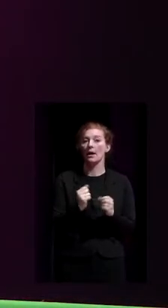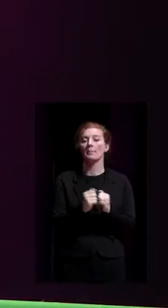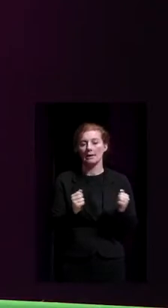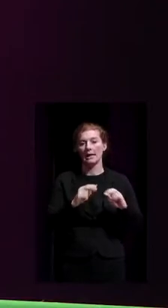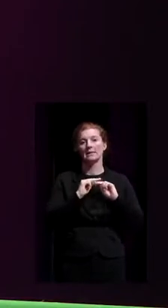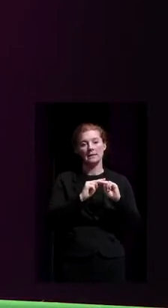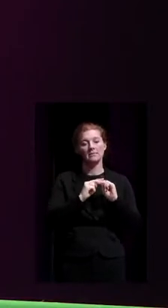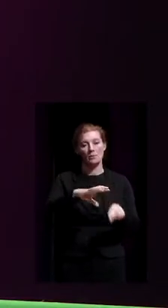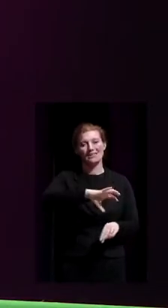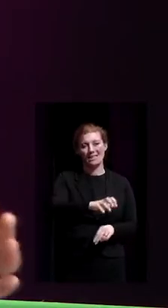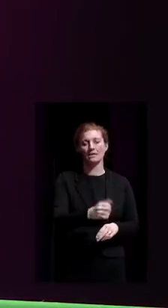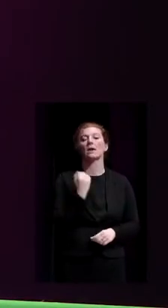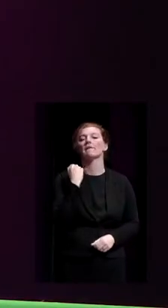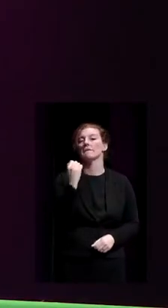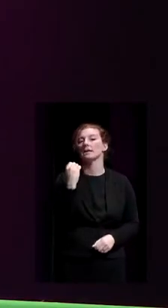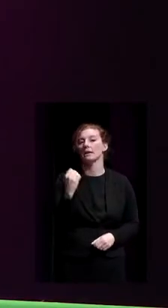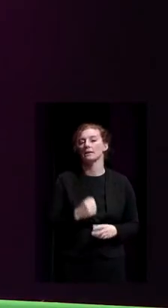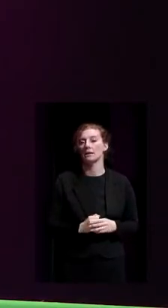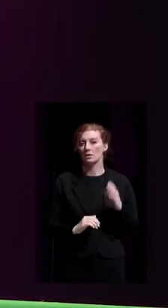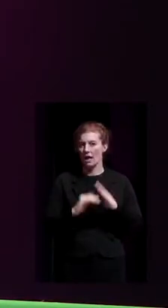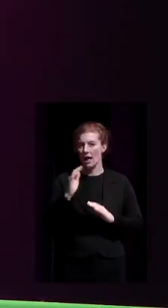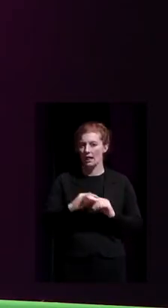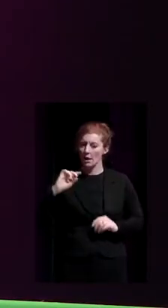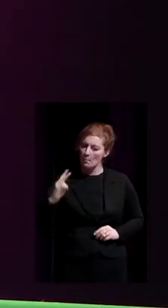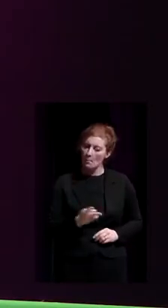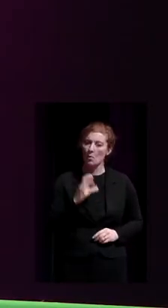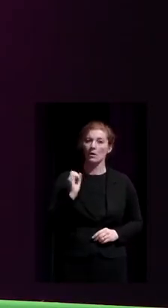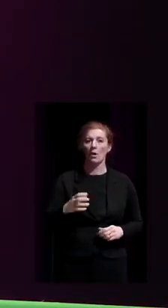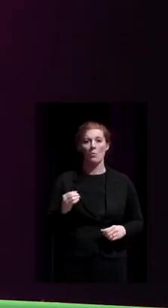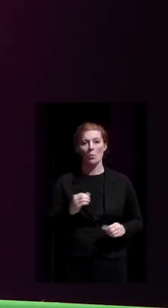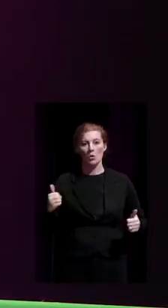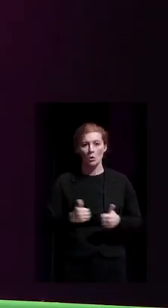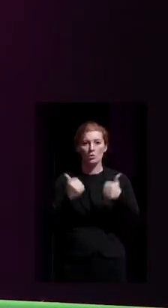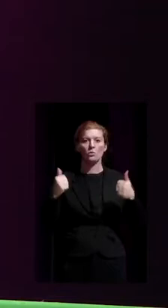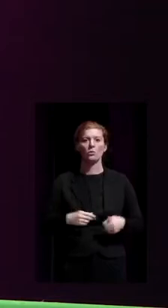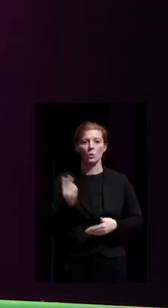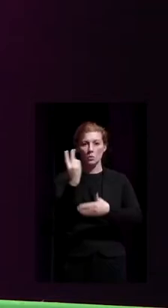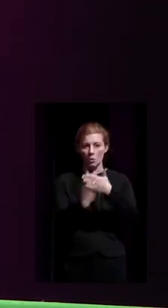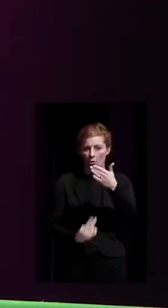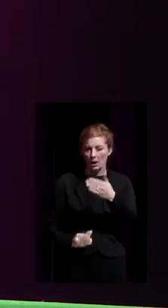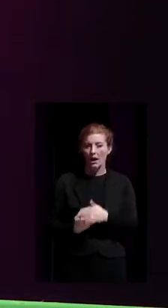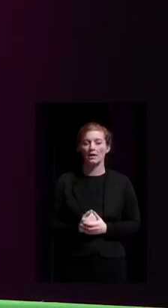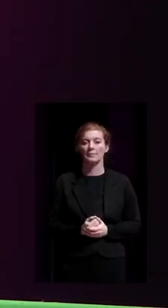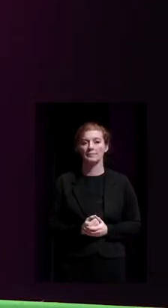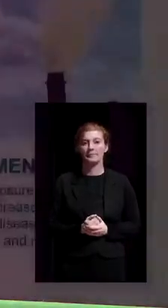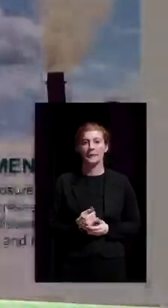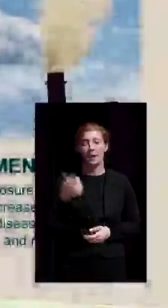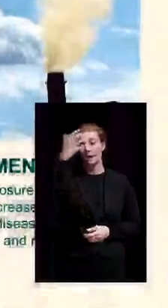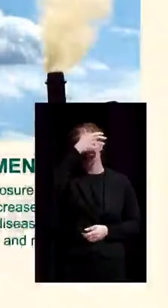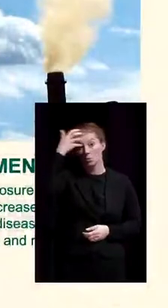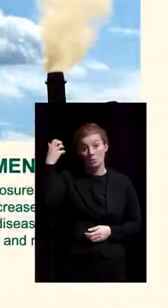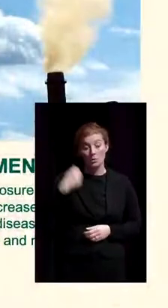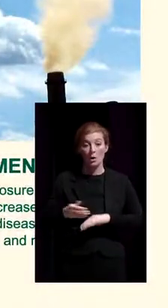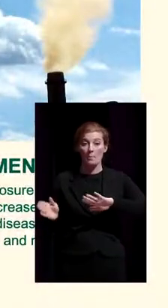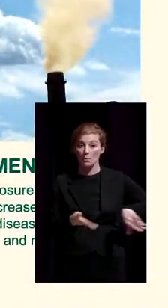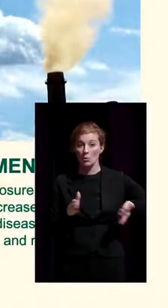väldigt viktig. Och det handlar både om olyckor och drunkningar. jordbruket,